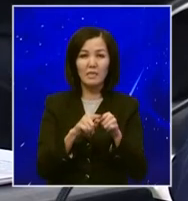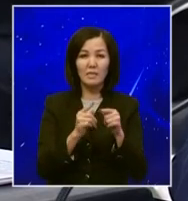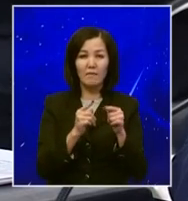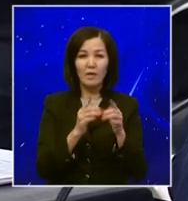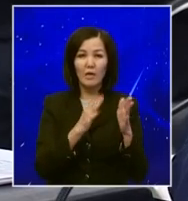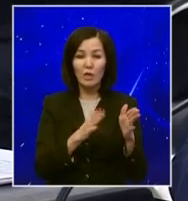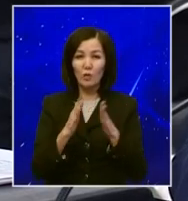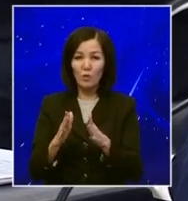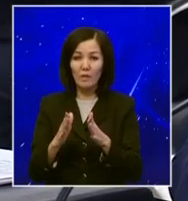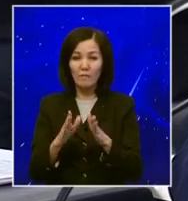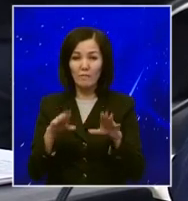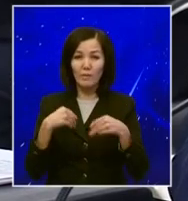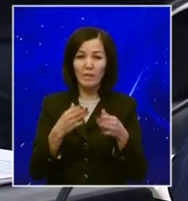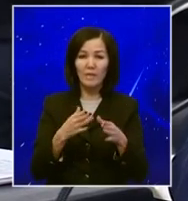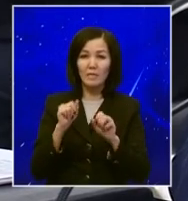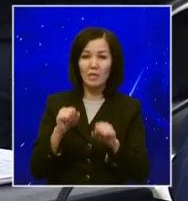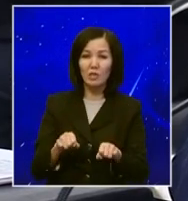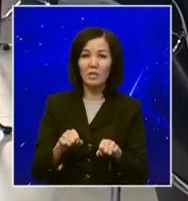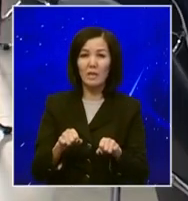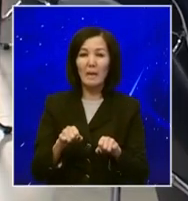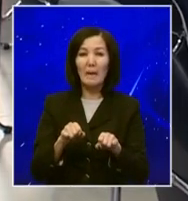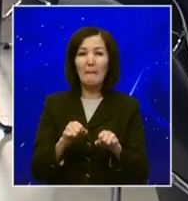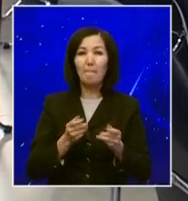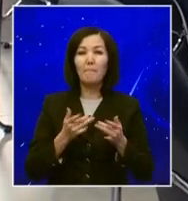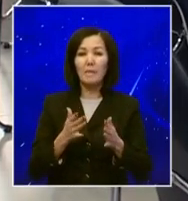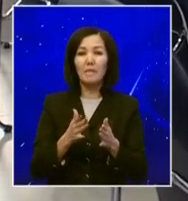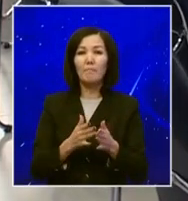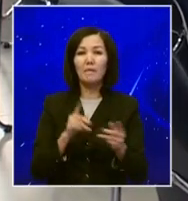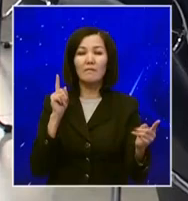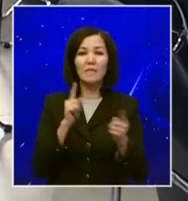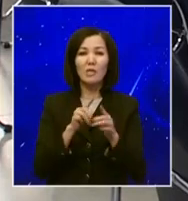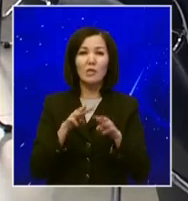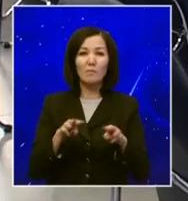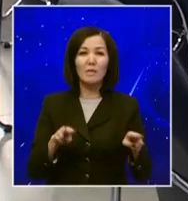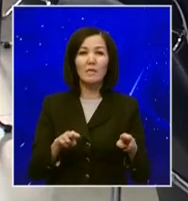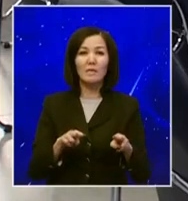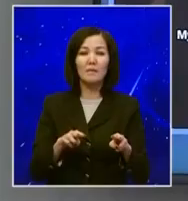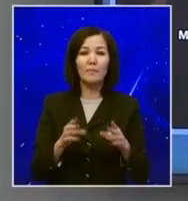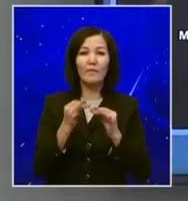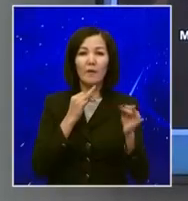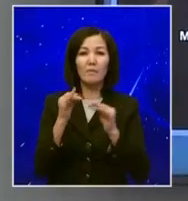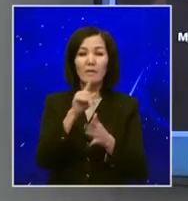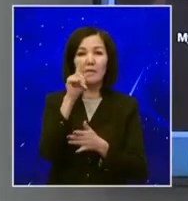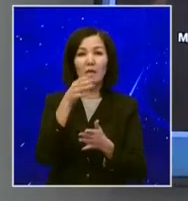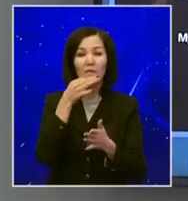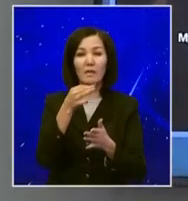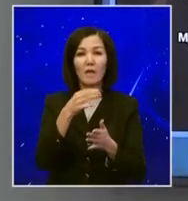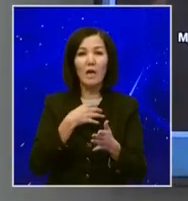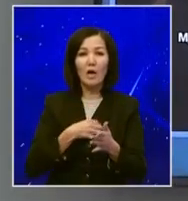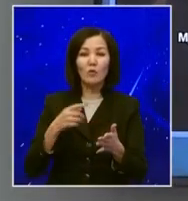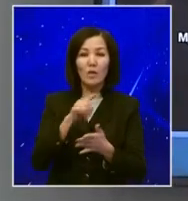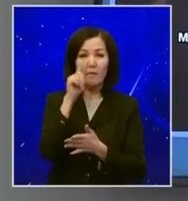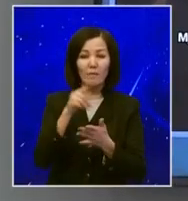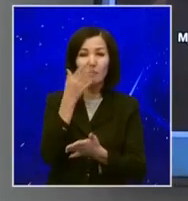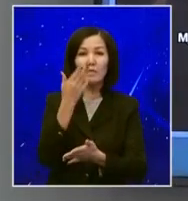регулирования, передали систему защиты прав потребителей. Встреча с министром торговли и интеграции прошла в формате вопрос-ответ. Актуальные вопросы